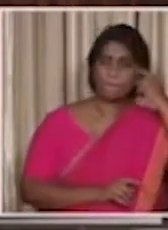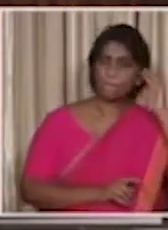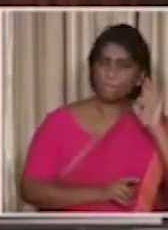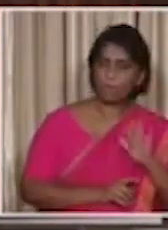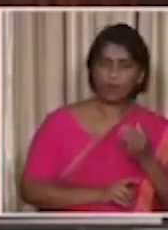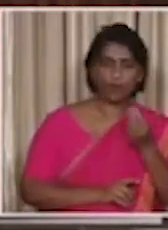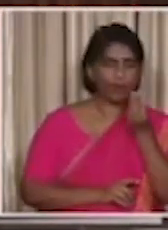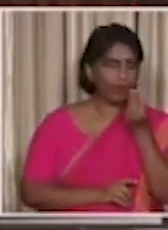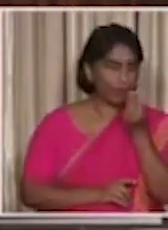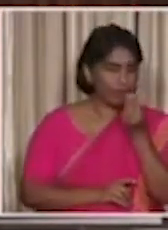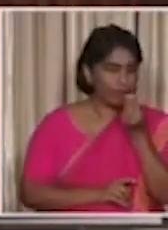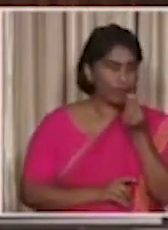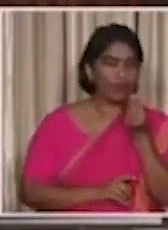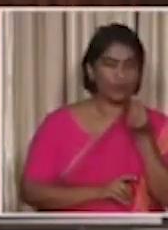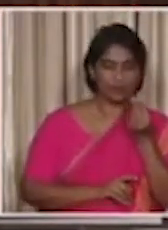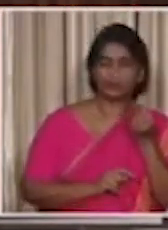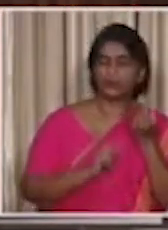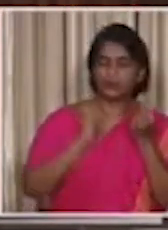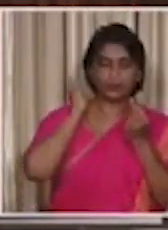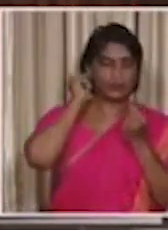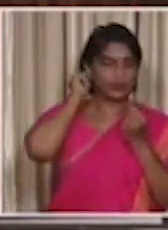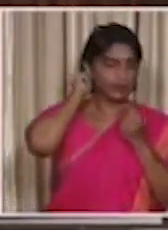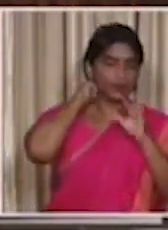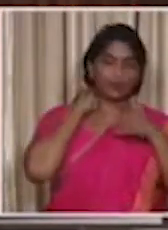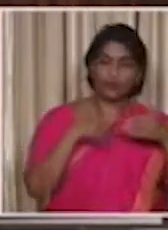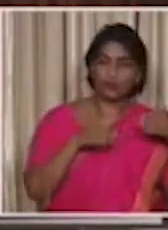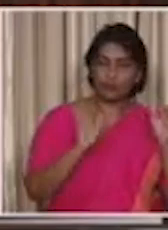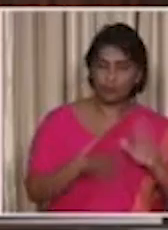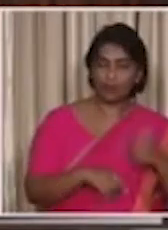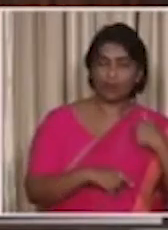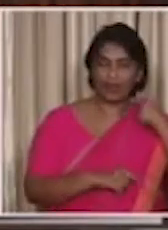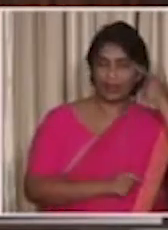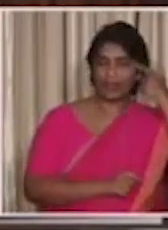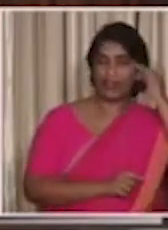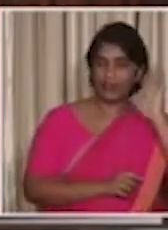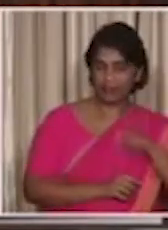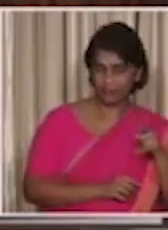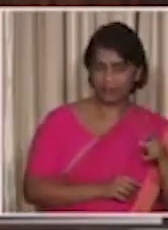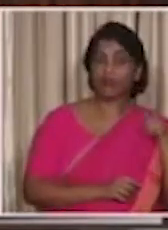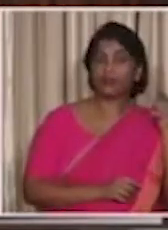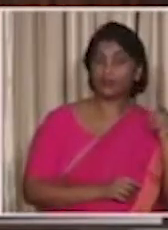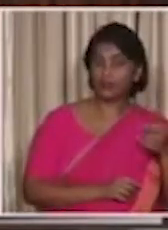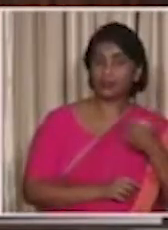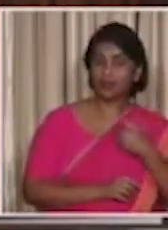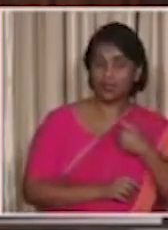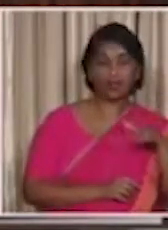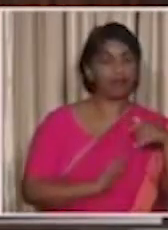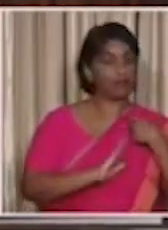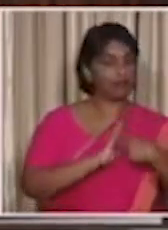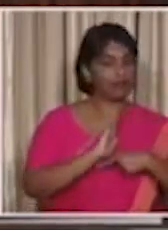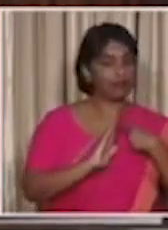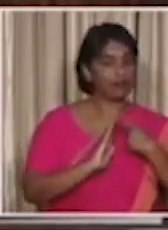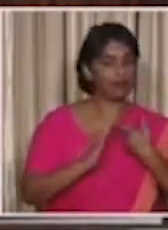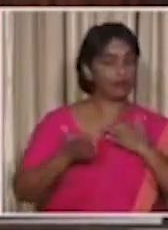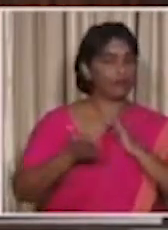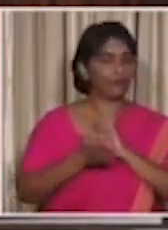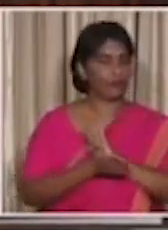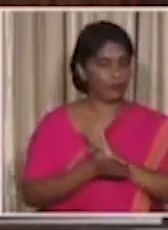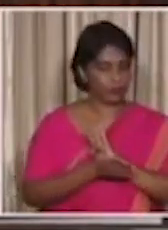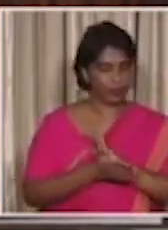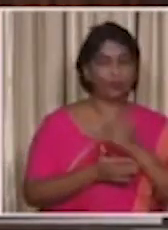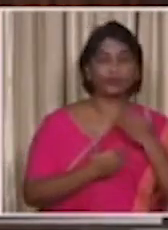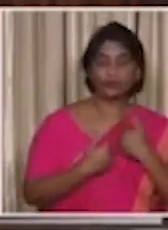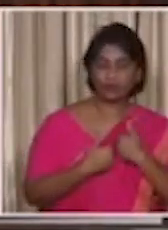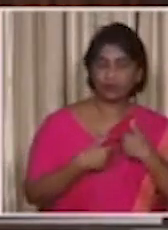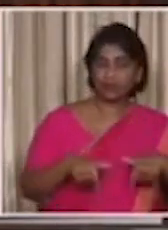කුඩා පහන් සීලක් තාමත් මා සිත තුළ දැල්වෙයි. එය මා මේ භූමියට සමීප කරවයි.